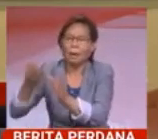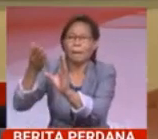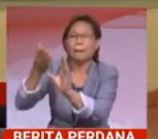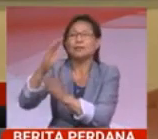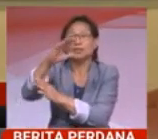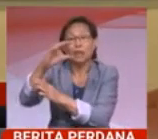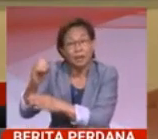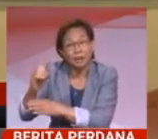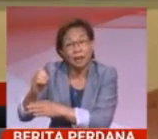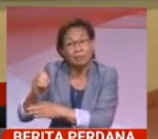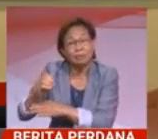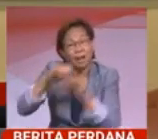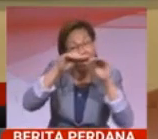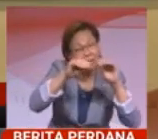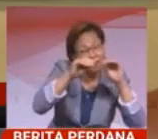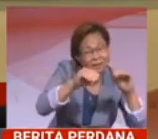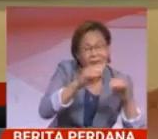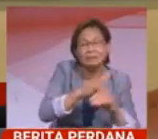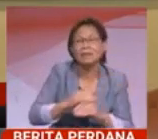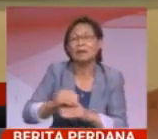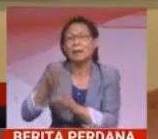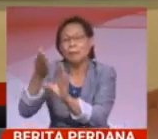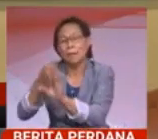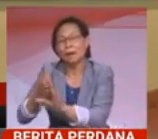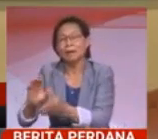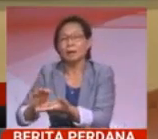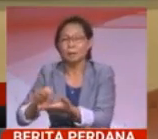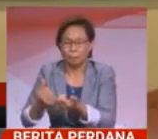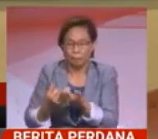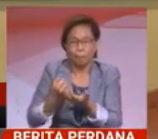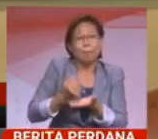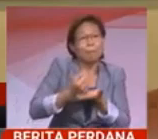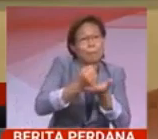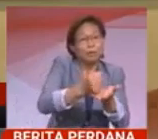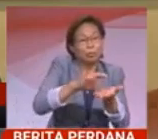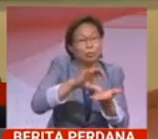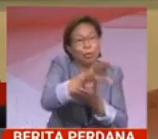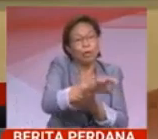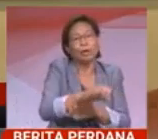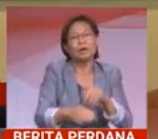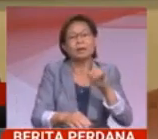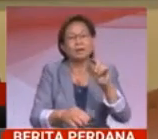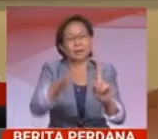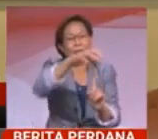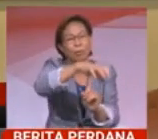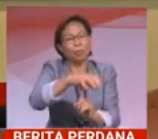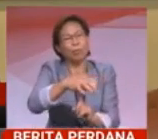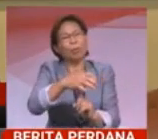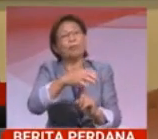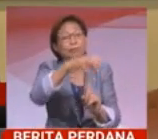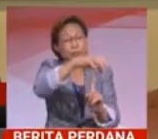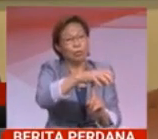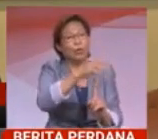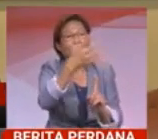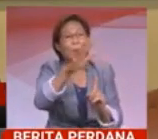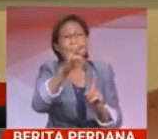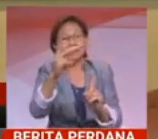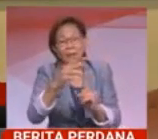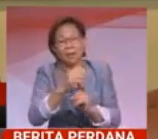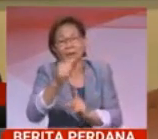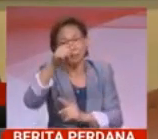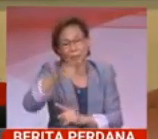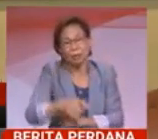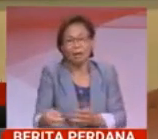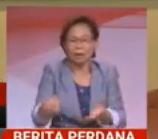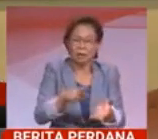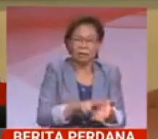bagi satu apa tu bantuan modal 3 juta. Setiap satu stall tu kos dalam 15 ribu. Jadi dia perlu dah